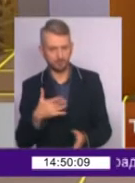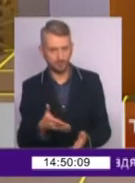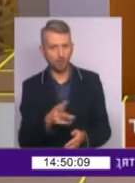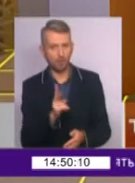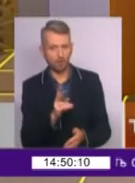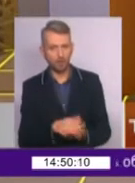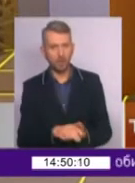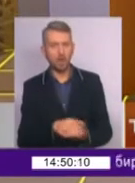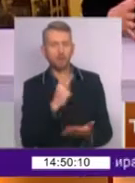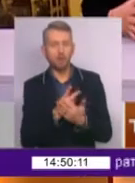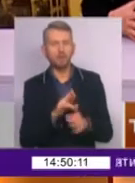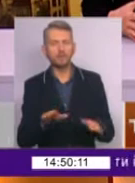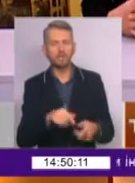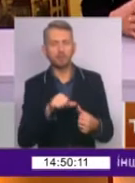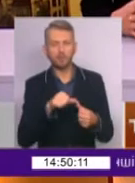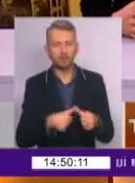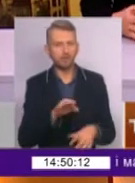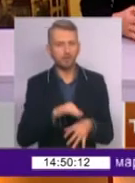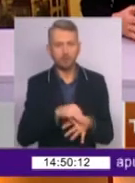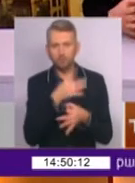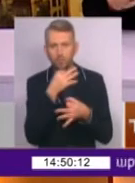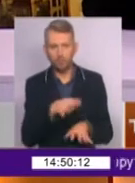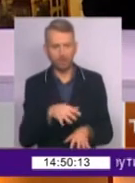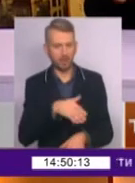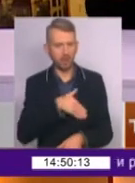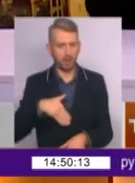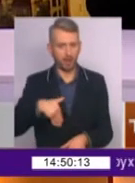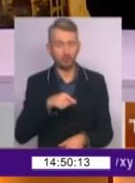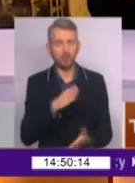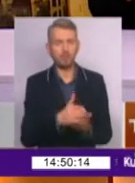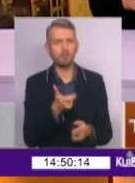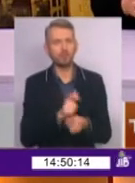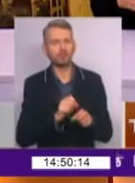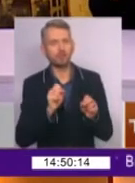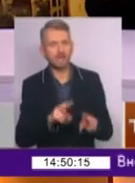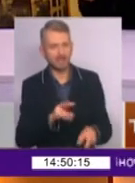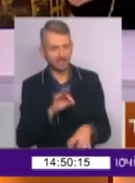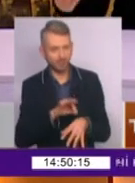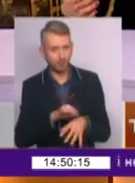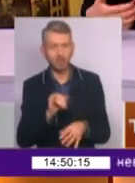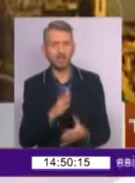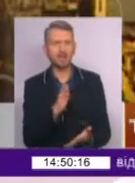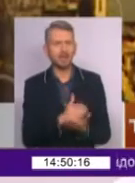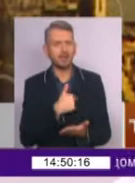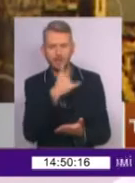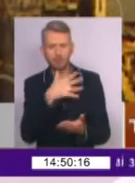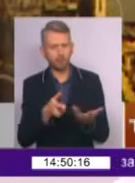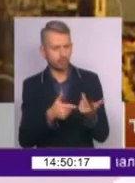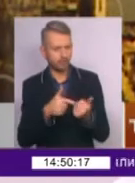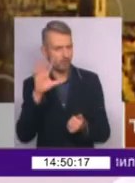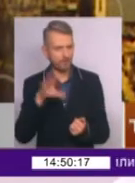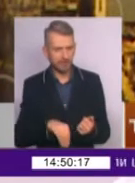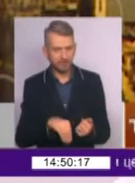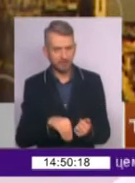Показані дітям з хронічними захворюваннями будь-яким органів легень, тому що вони мають більший ризик захворіти. Ну, і я не можу перерахувати весь, але